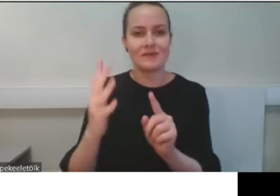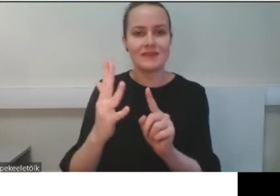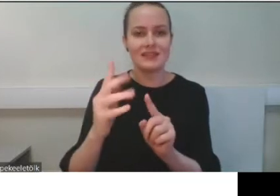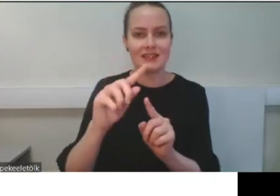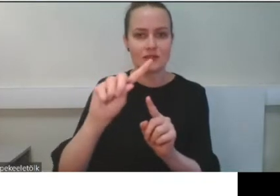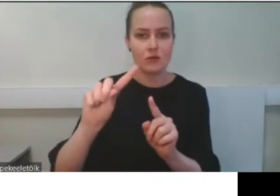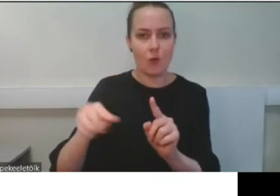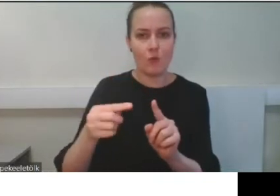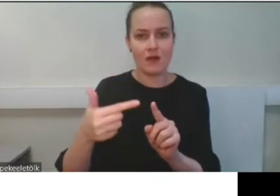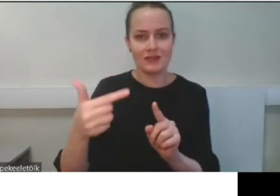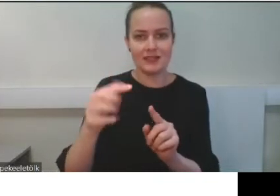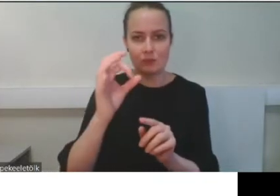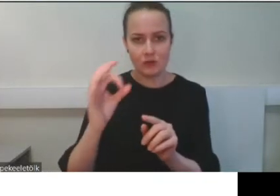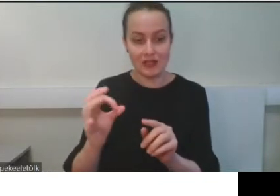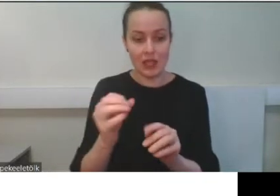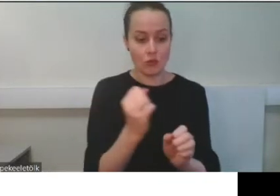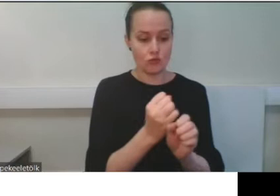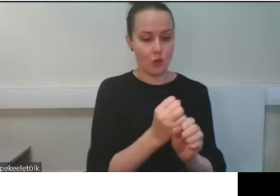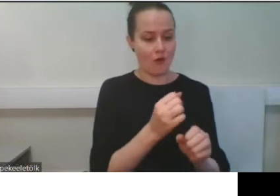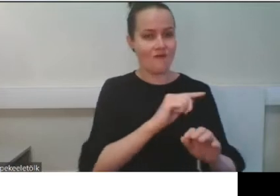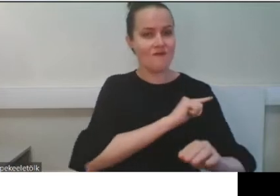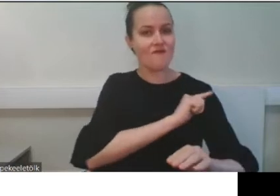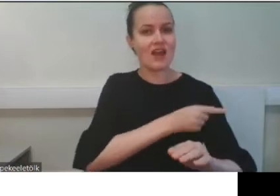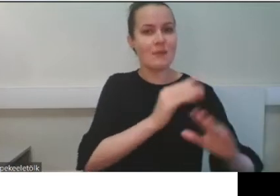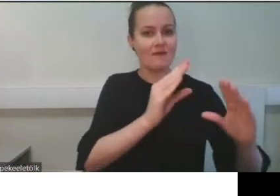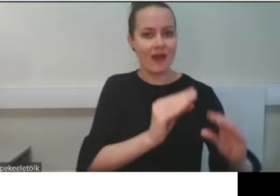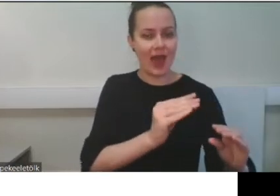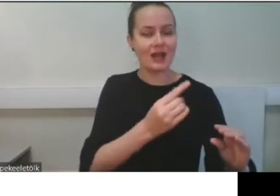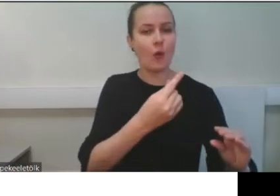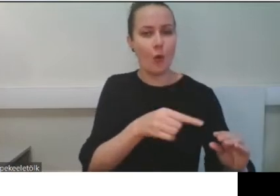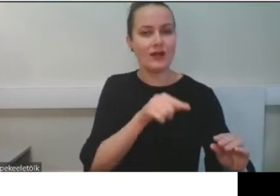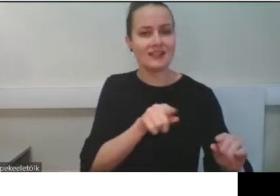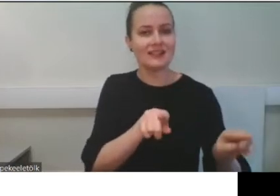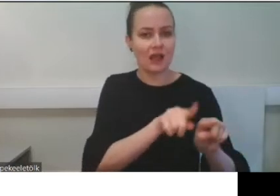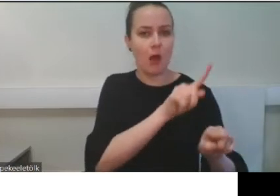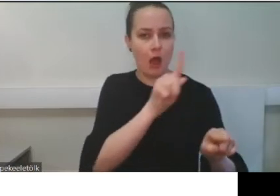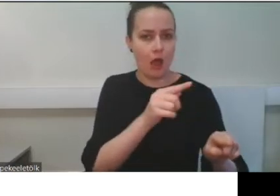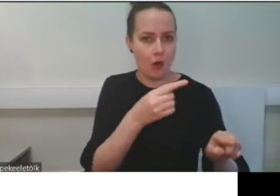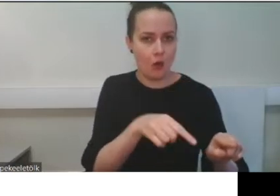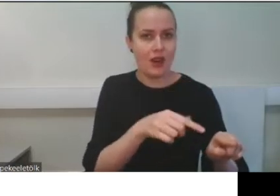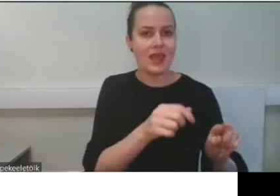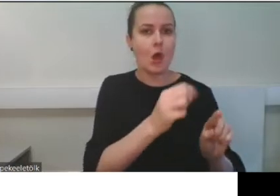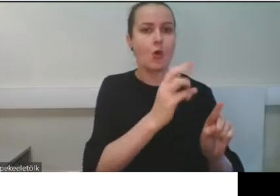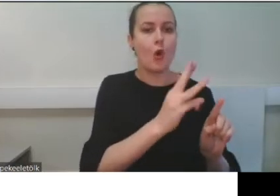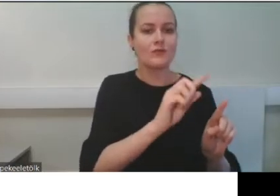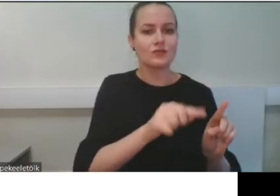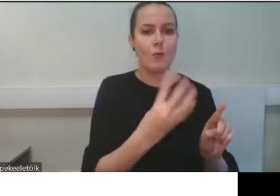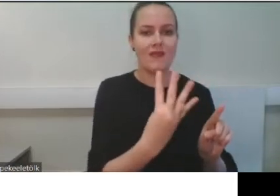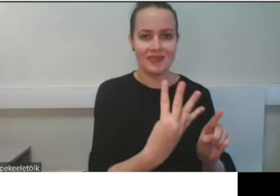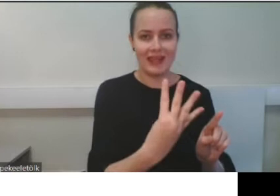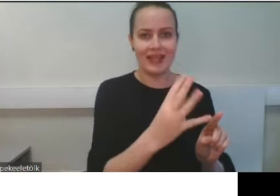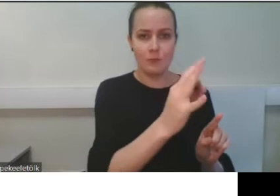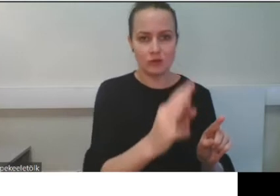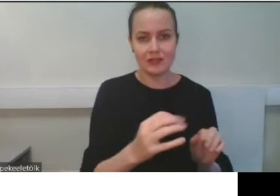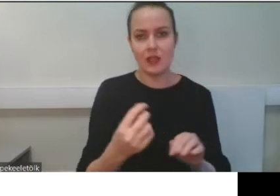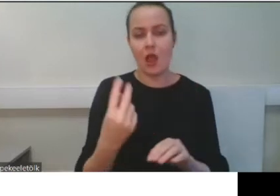võib edasi minna . teine näitaja ongi töötuse määr ja samamoodi , et siit saab siis